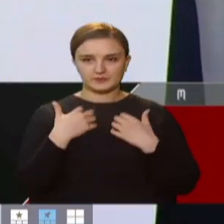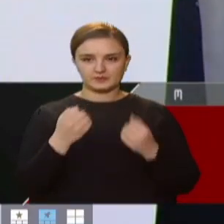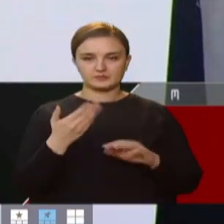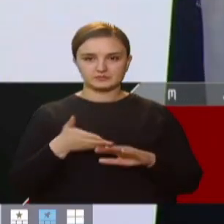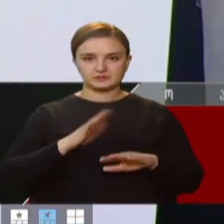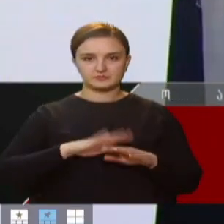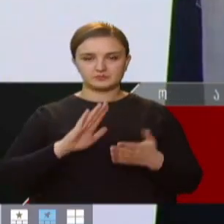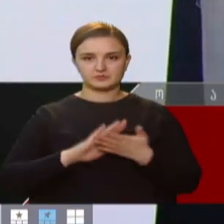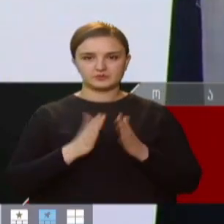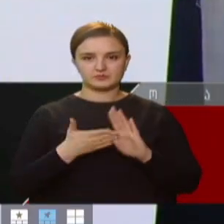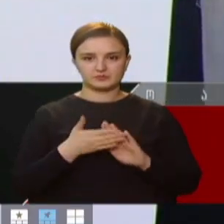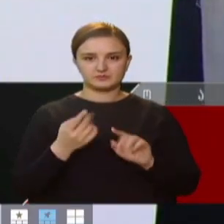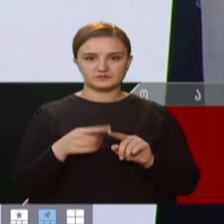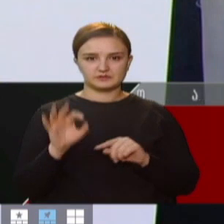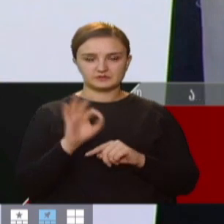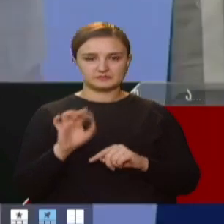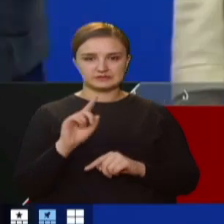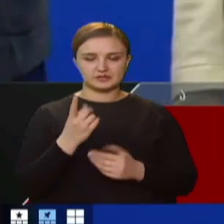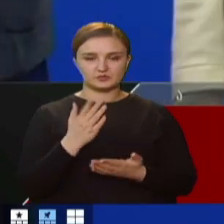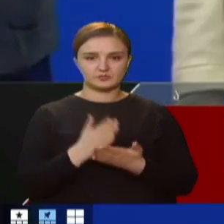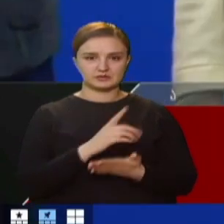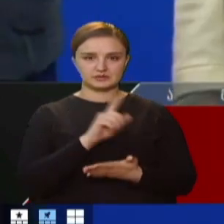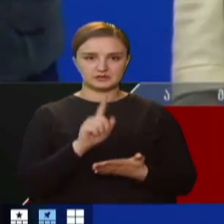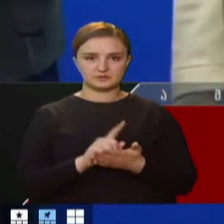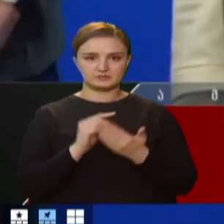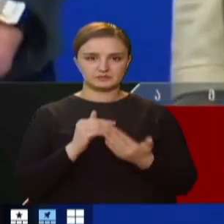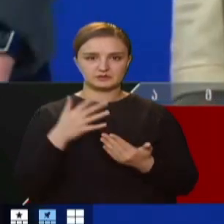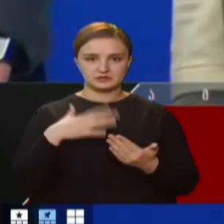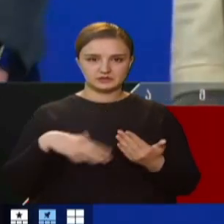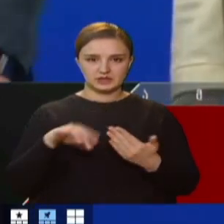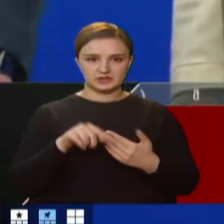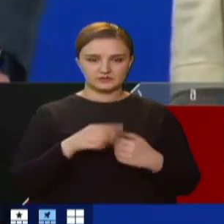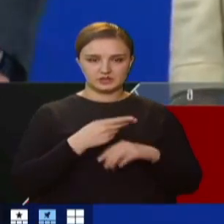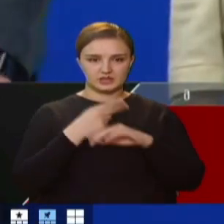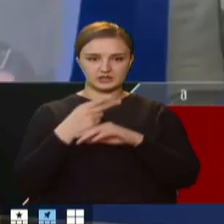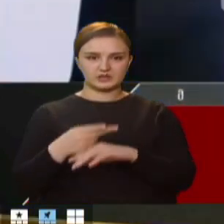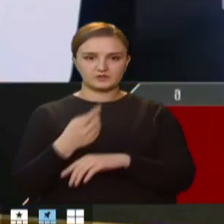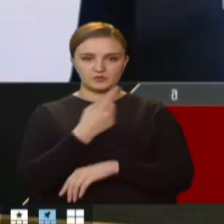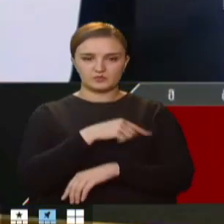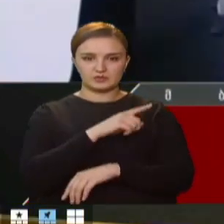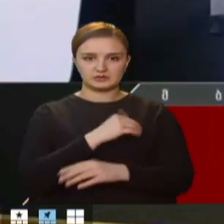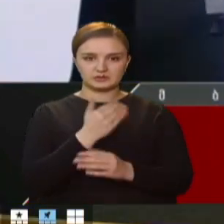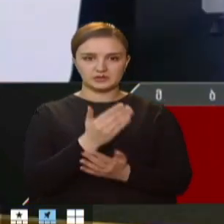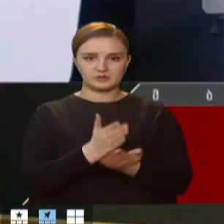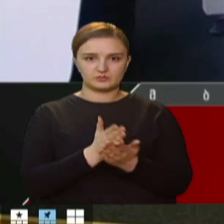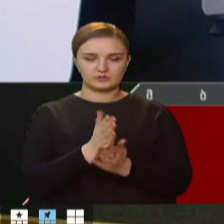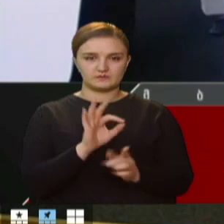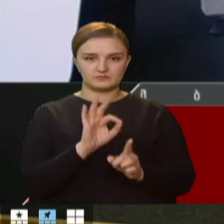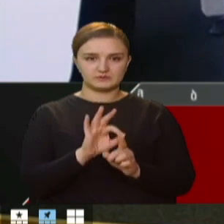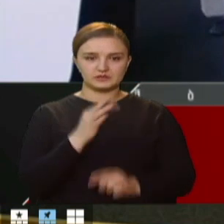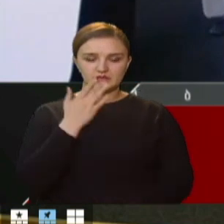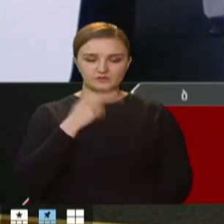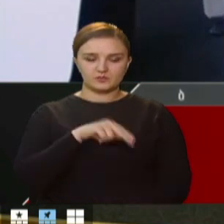მძიმე მდგომარეობასა და იმაზეც, თუ რატომ არის აუცილებელი მისი საქართველოდან გადაყვანა ჰუმანიტარული მიზნით. Მაგრამ